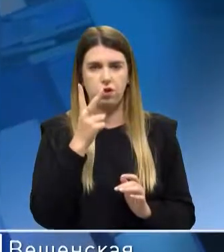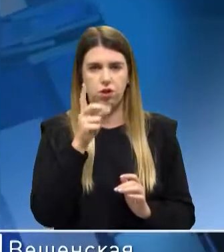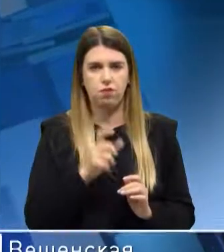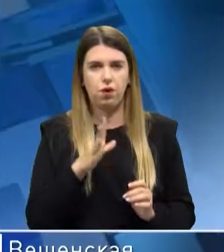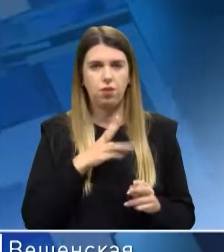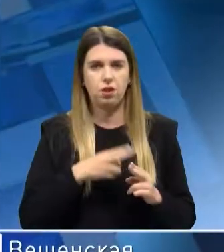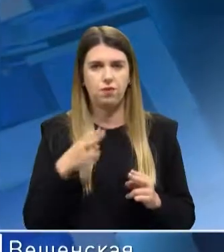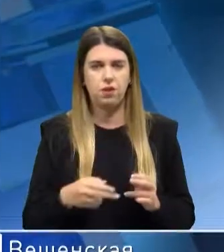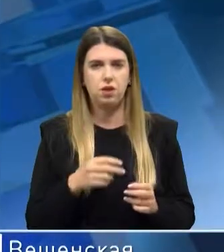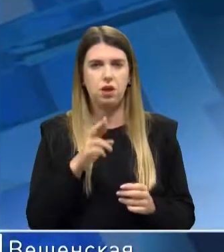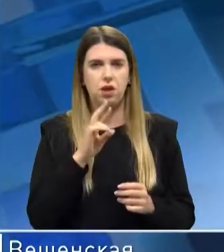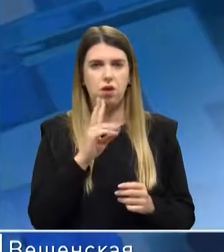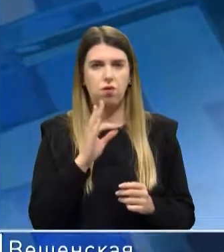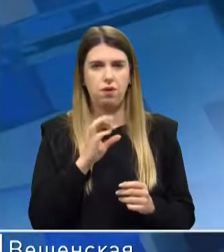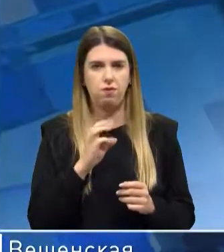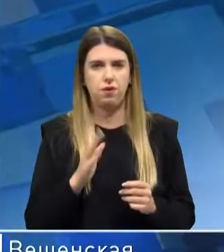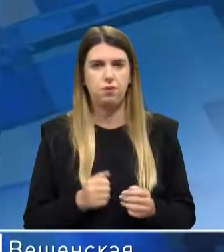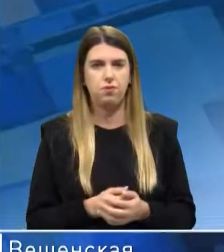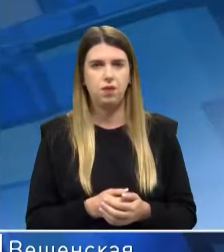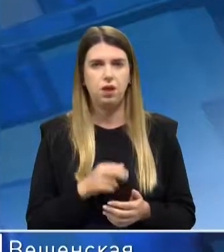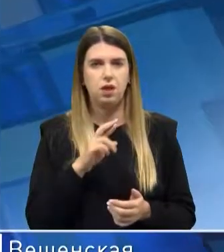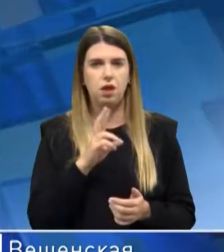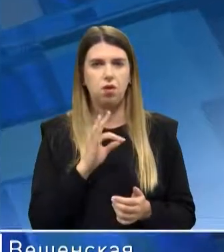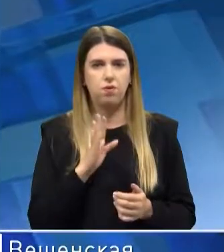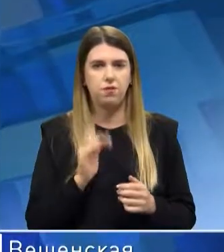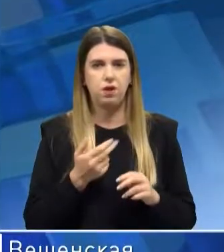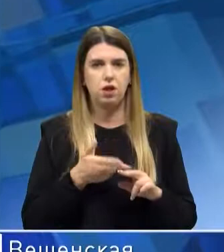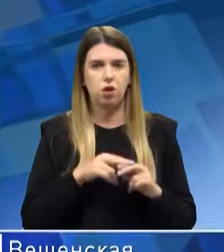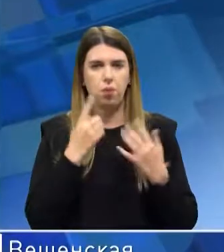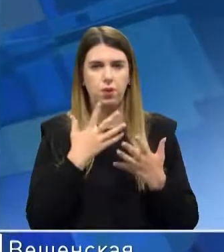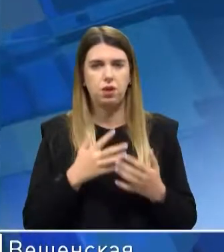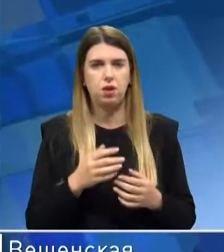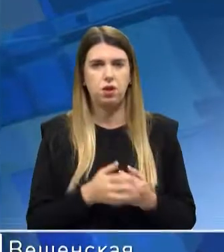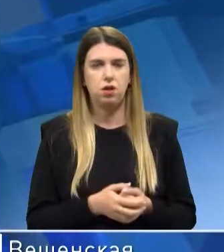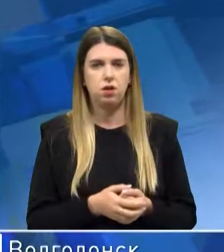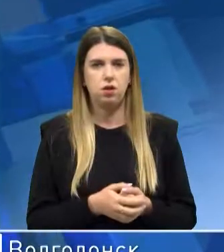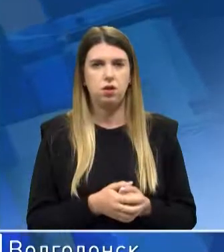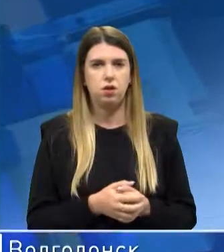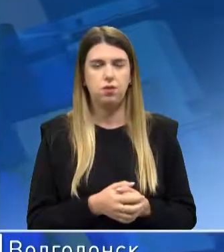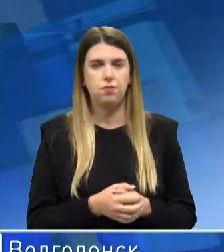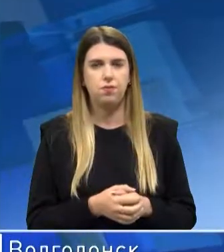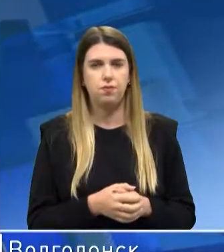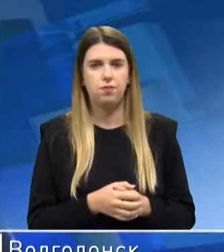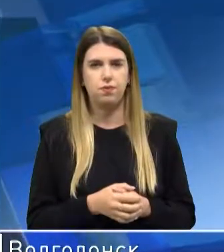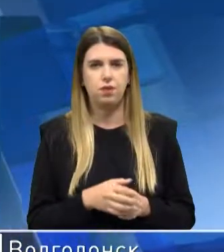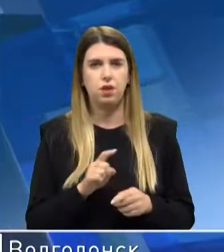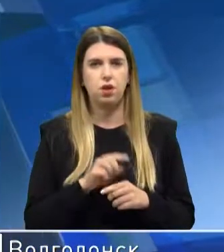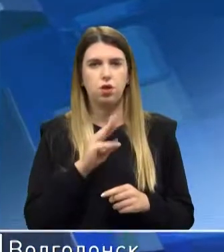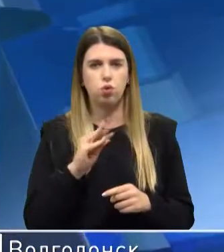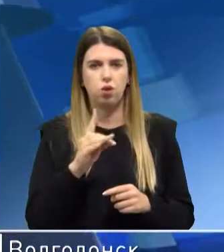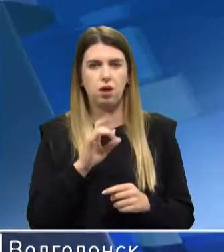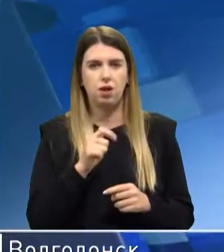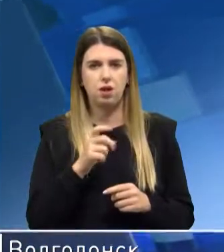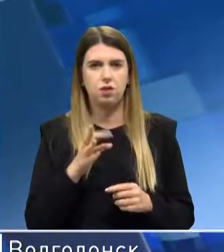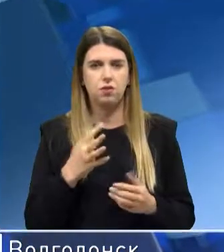вокзале. Это Яковлевы. Яковлева, которая, понимаете, нельзя же обливать грязью турагентство,